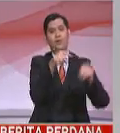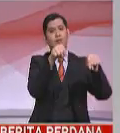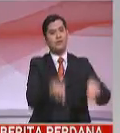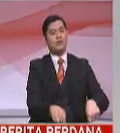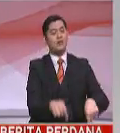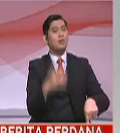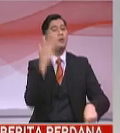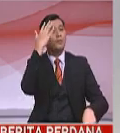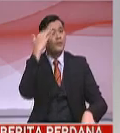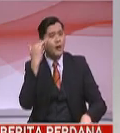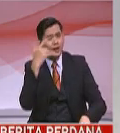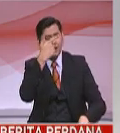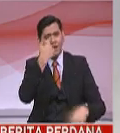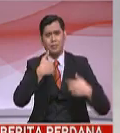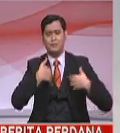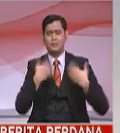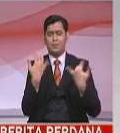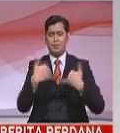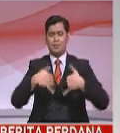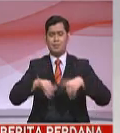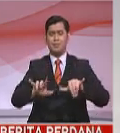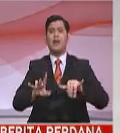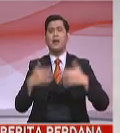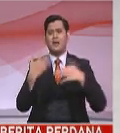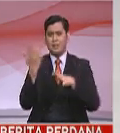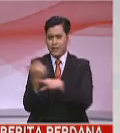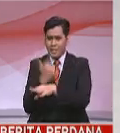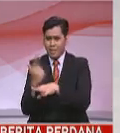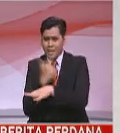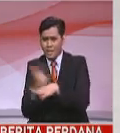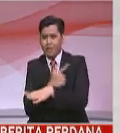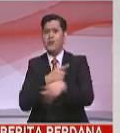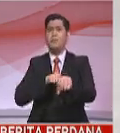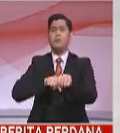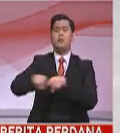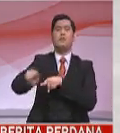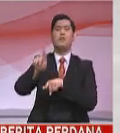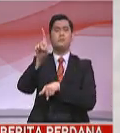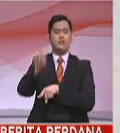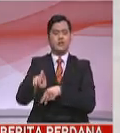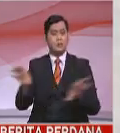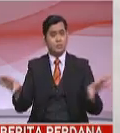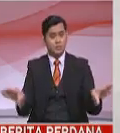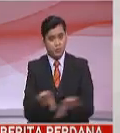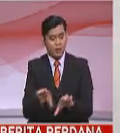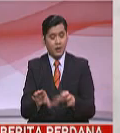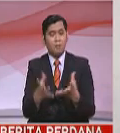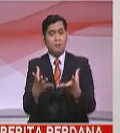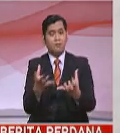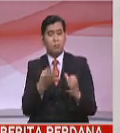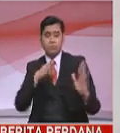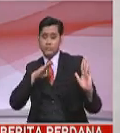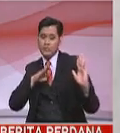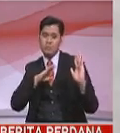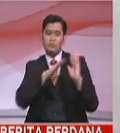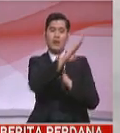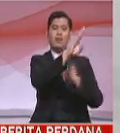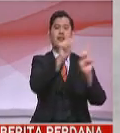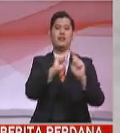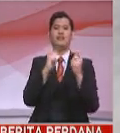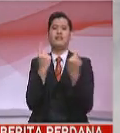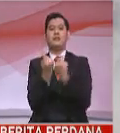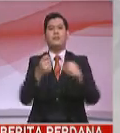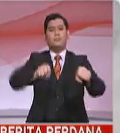memandang kan masih banyak Data penumbuhan diperlukan oleh pihak pengurusan bagi memajukan jendela itu